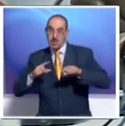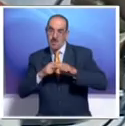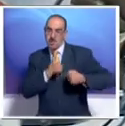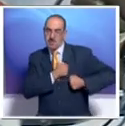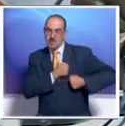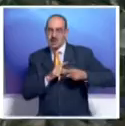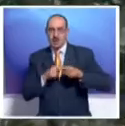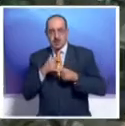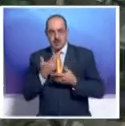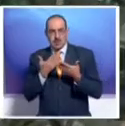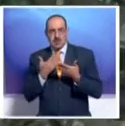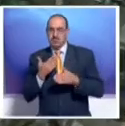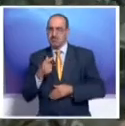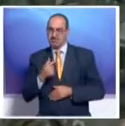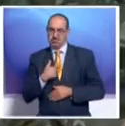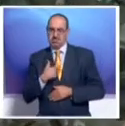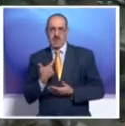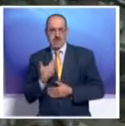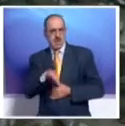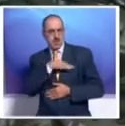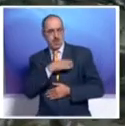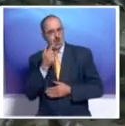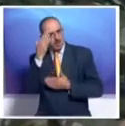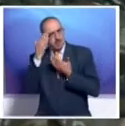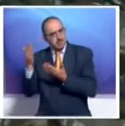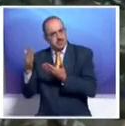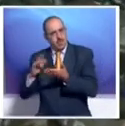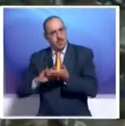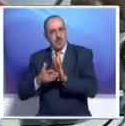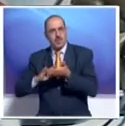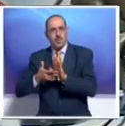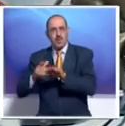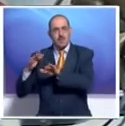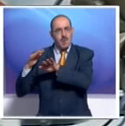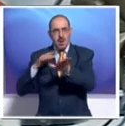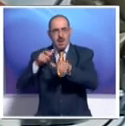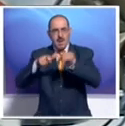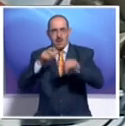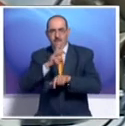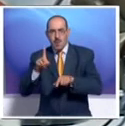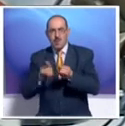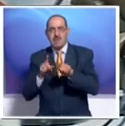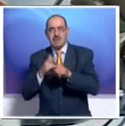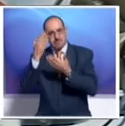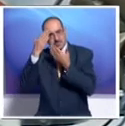التي نتحملها نحترم بشكل كامل أحكام